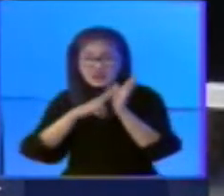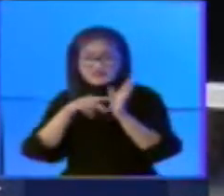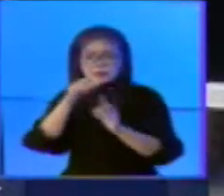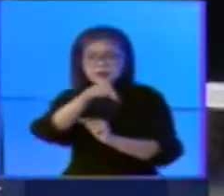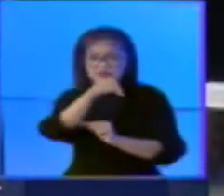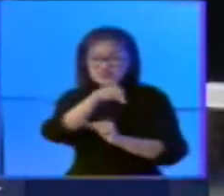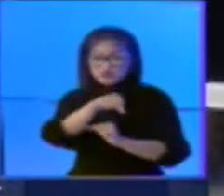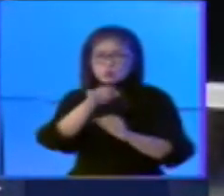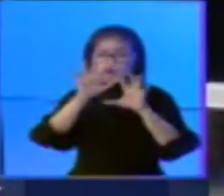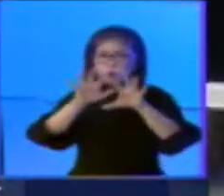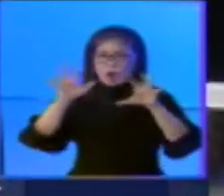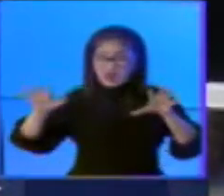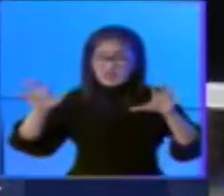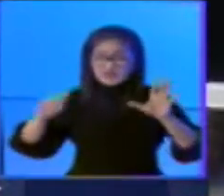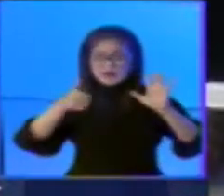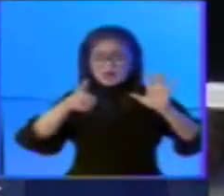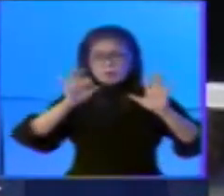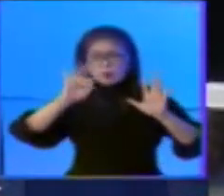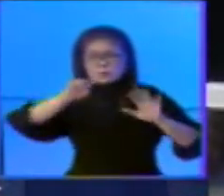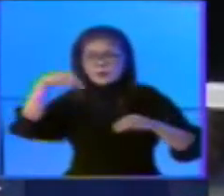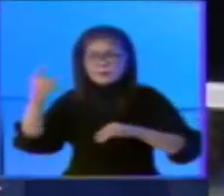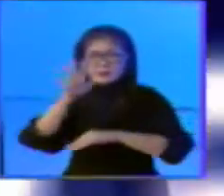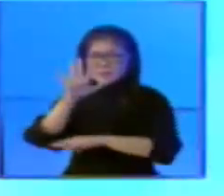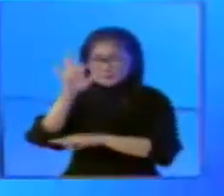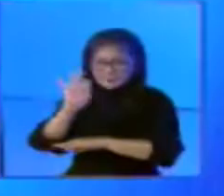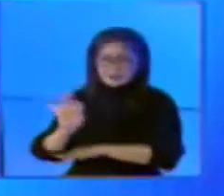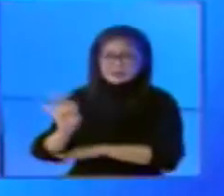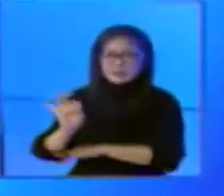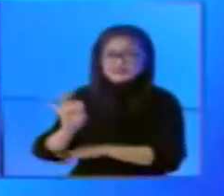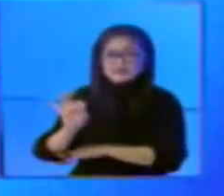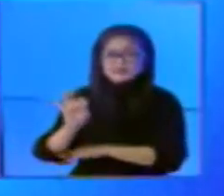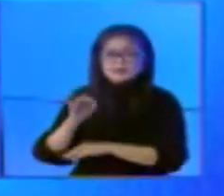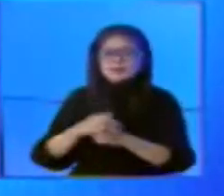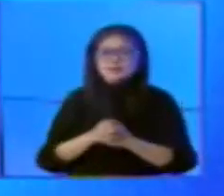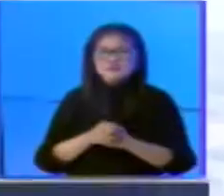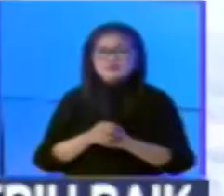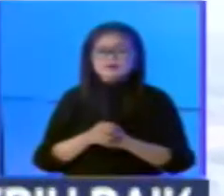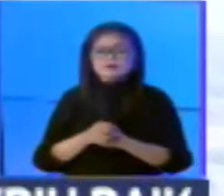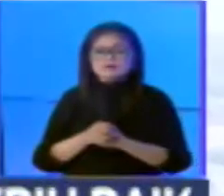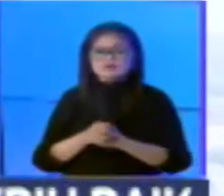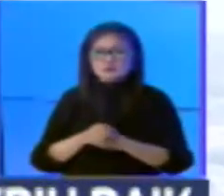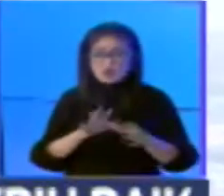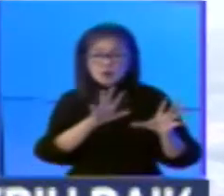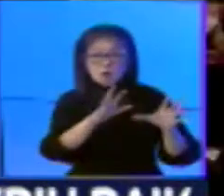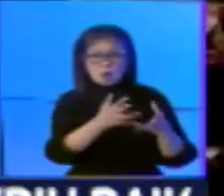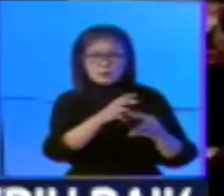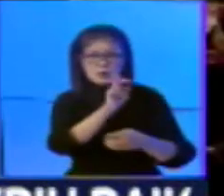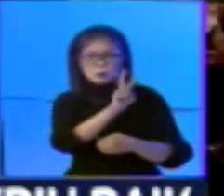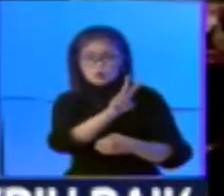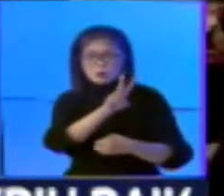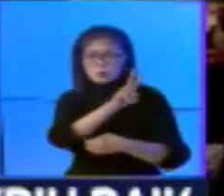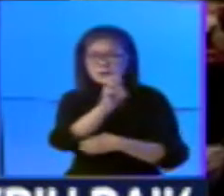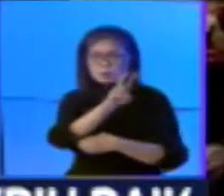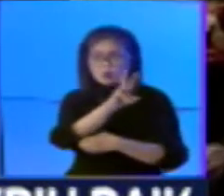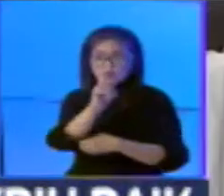menguasai sekitar 60-65% daripada market. Pada kuartal ketiga tahun 2020, PT Global